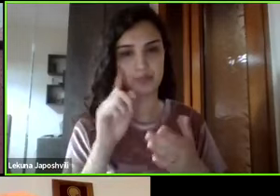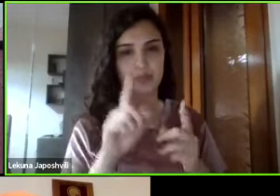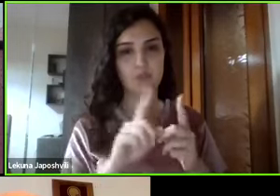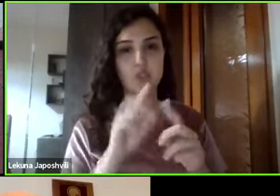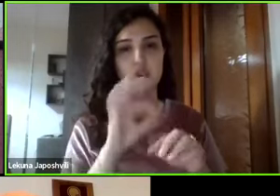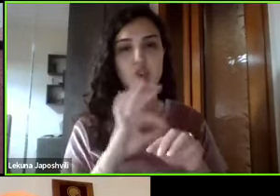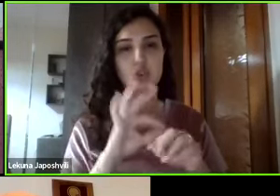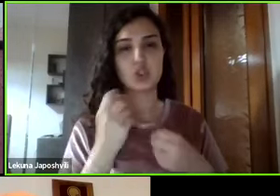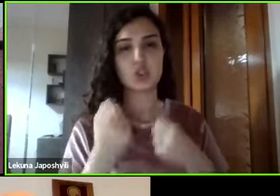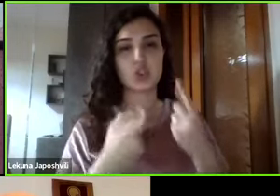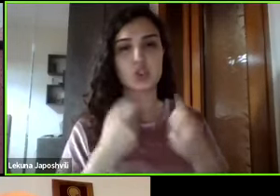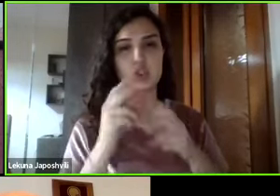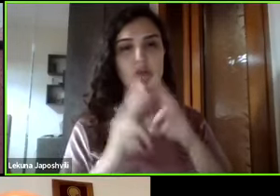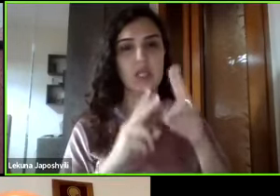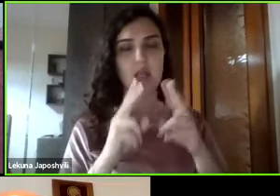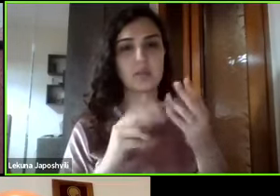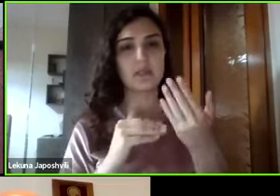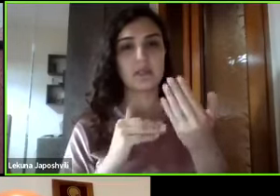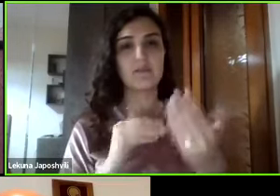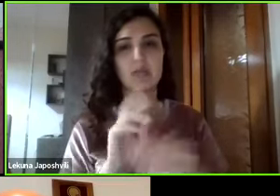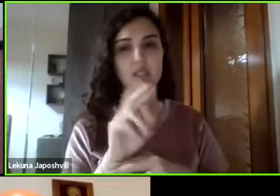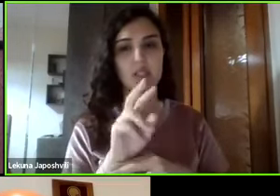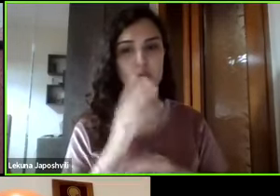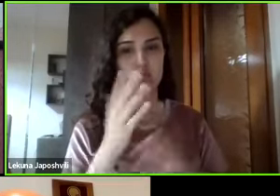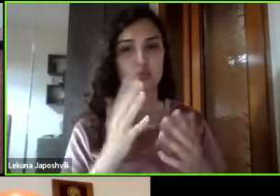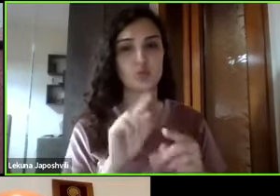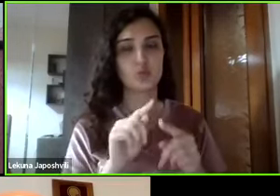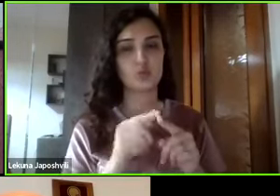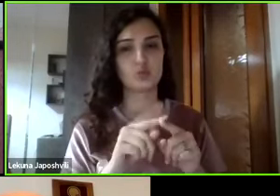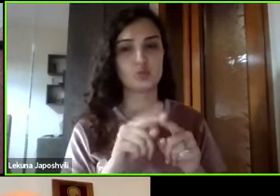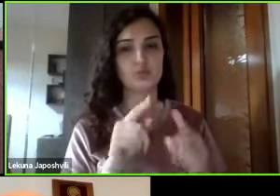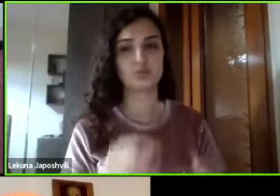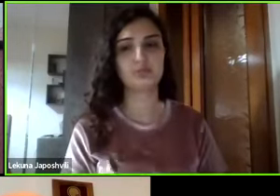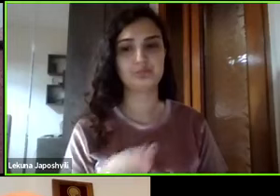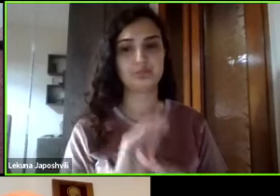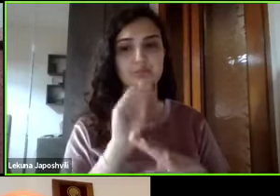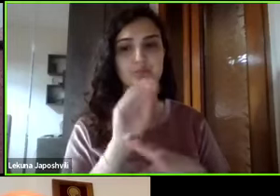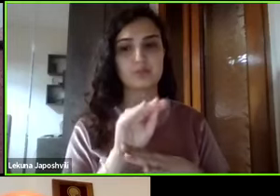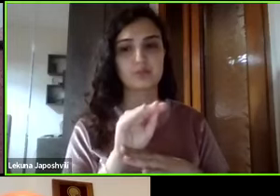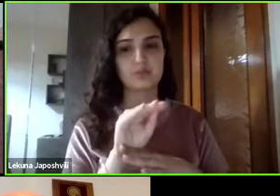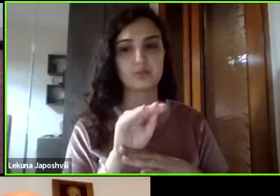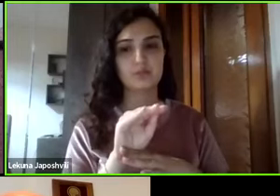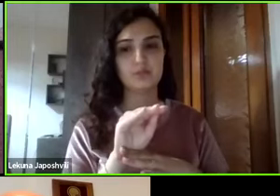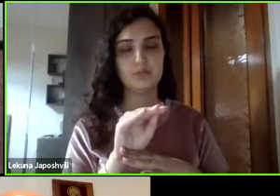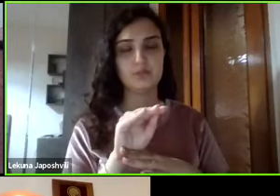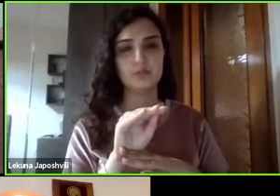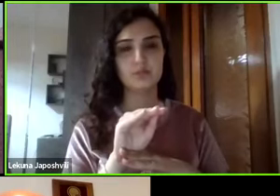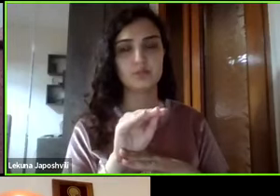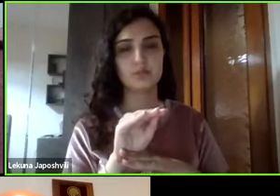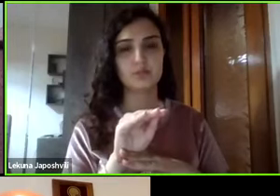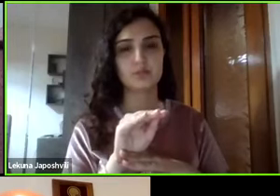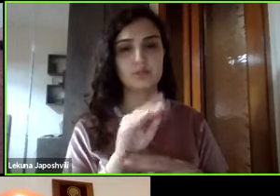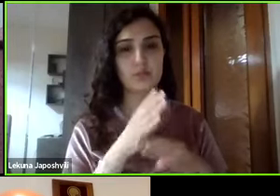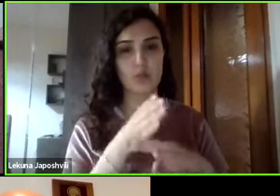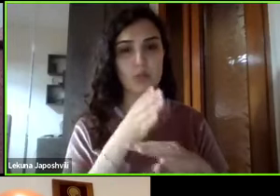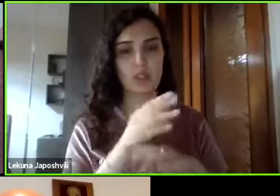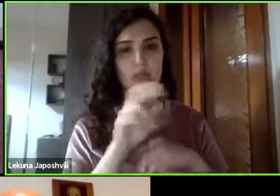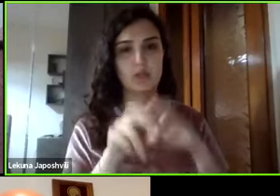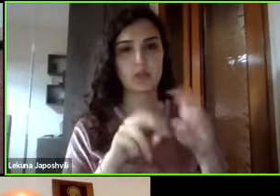chivilebis tvalsazrisit. Ai tkventan magalitsat tu imata ragaza konkretuma mumartvianoba.